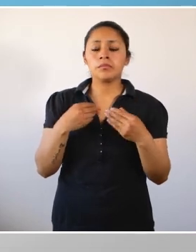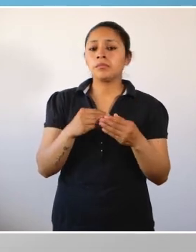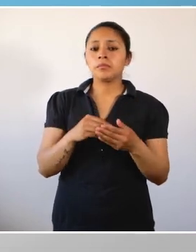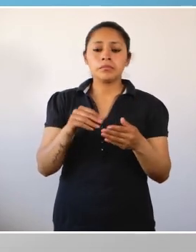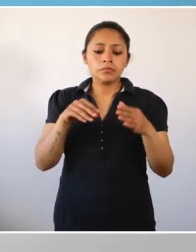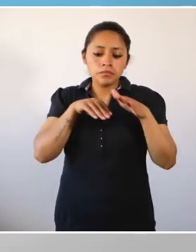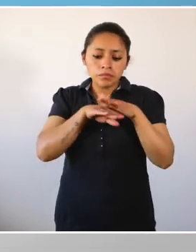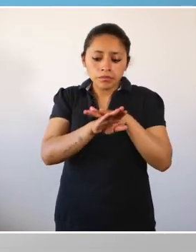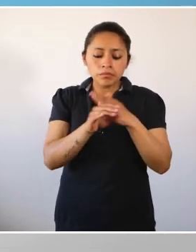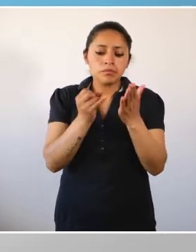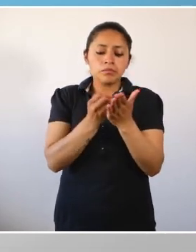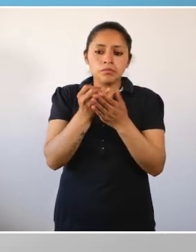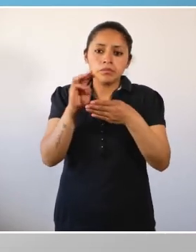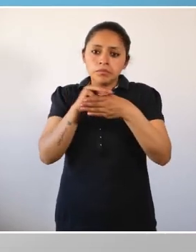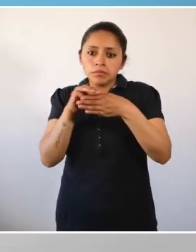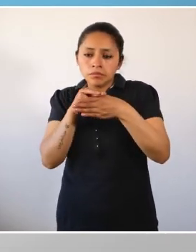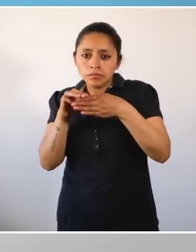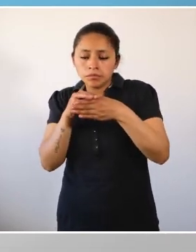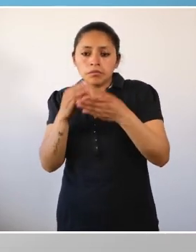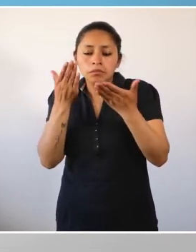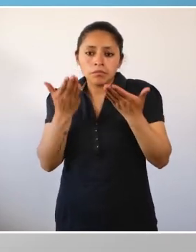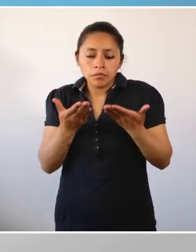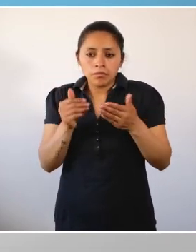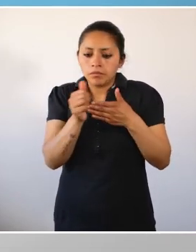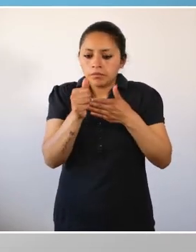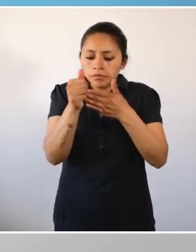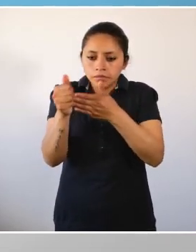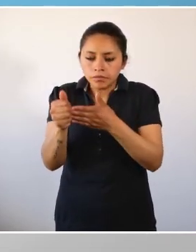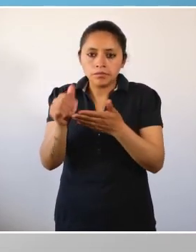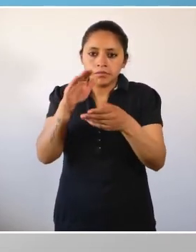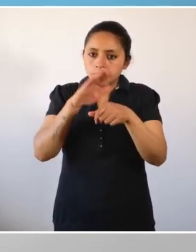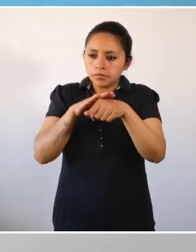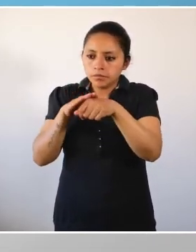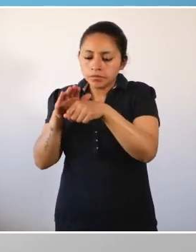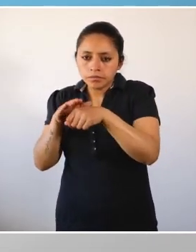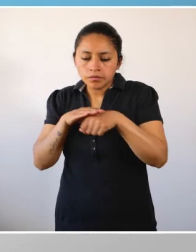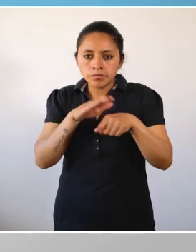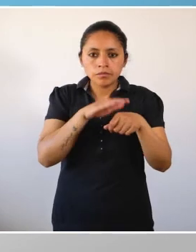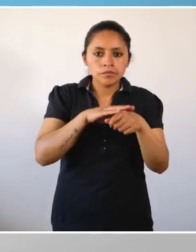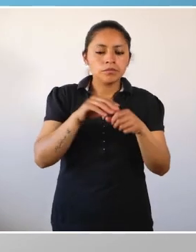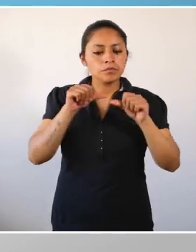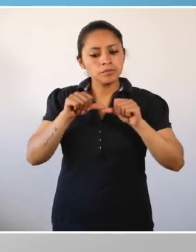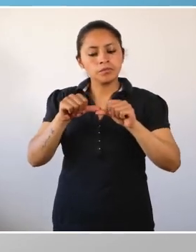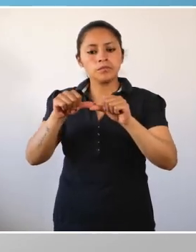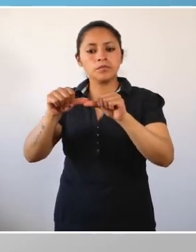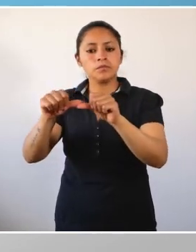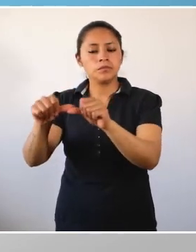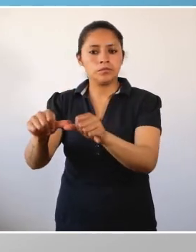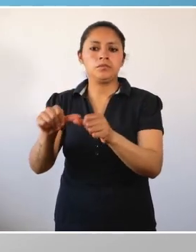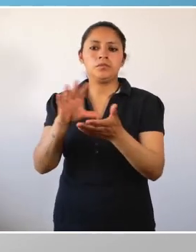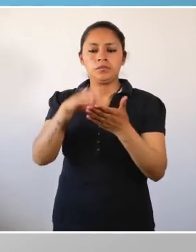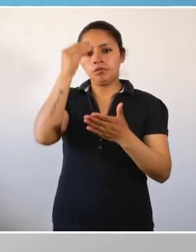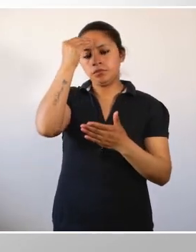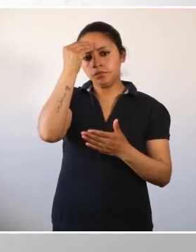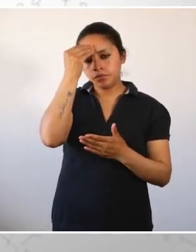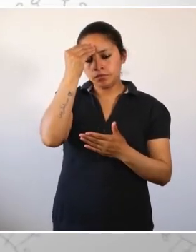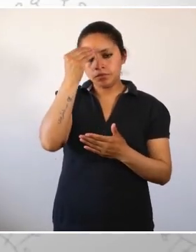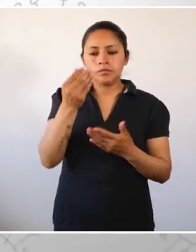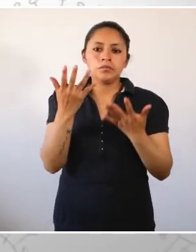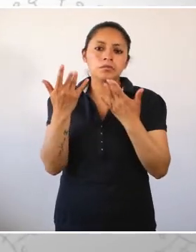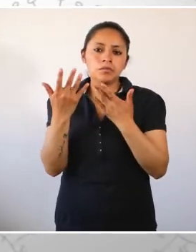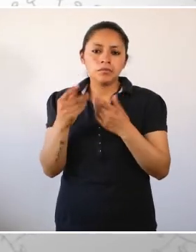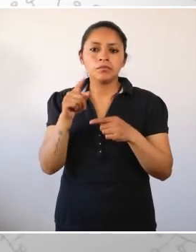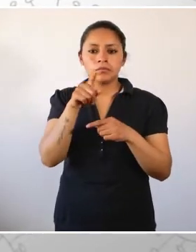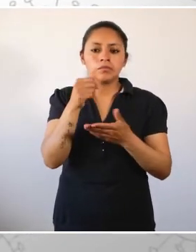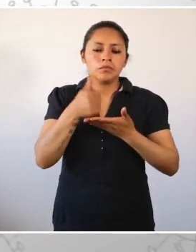ukamana yatqataañasataki Inachay aka ihot anakaj yanapt apgerista. Amtapunim. Kuna urasateja